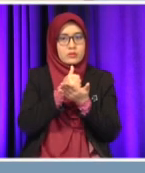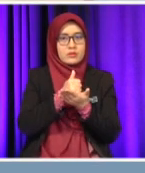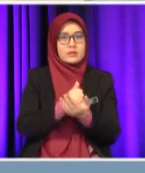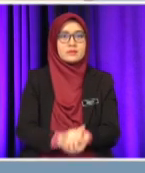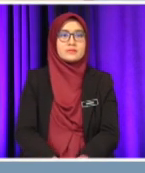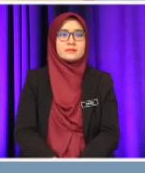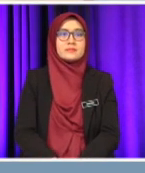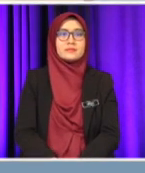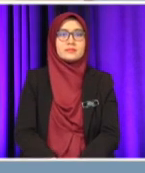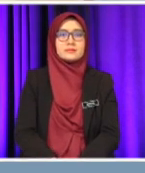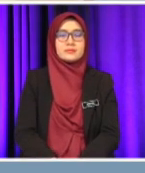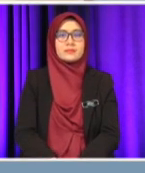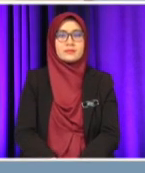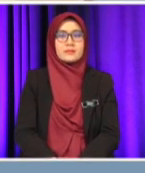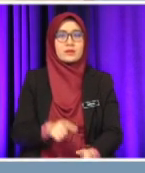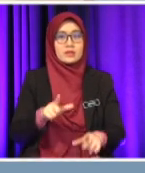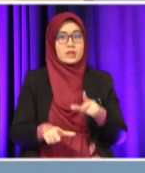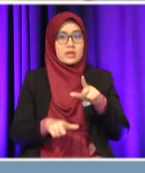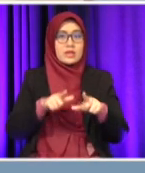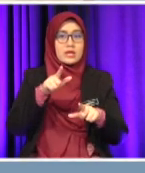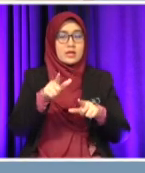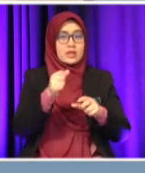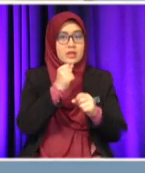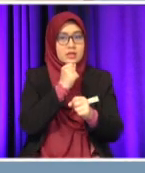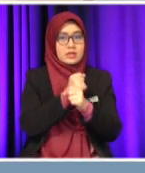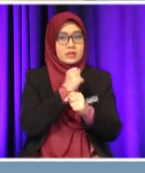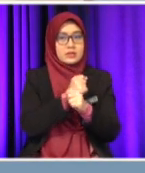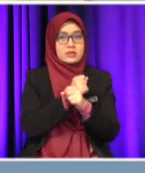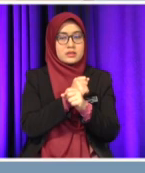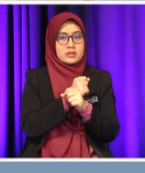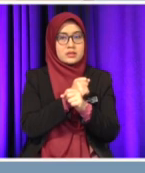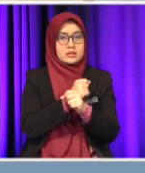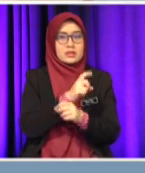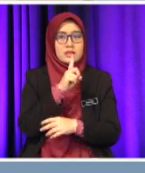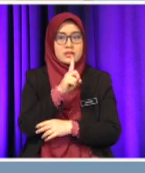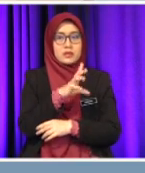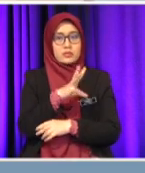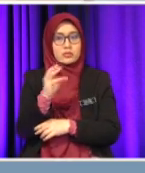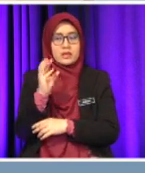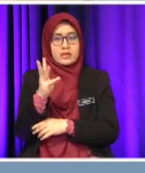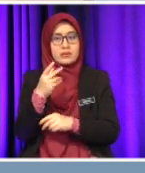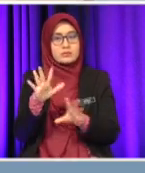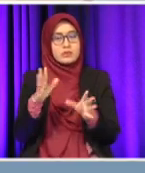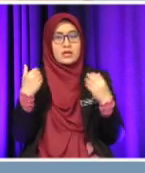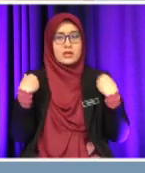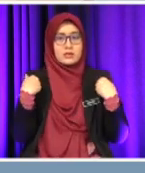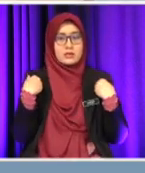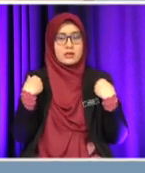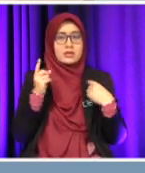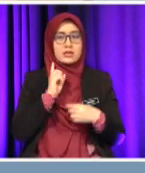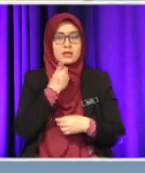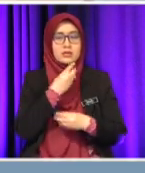langkah kerja Kita tentukan dulu satu dan 6 tentukan langkah kedua